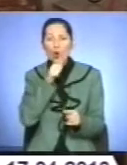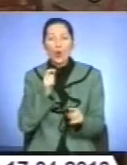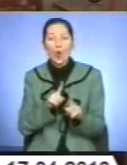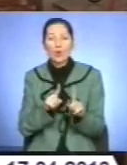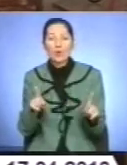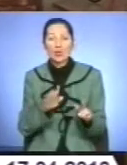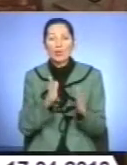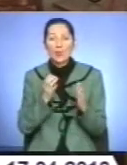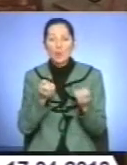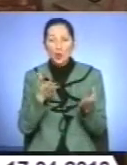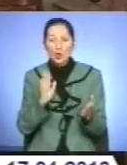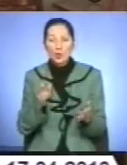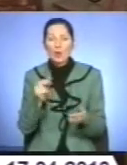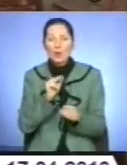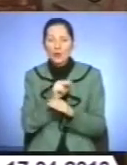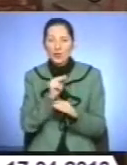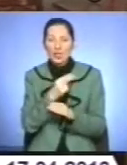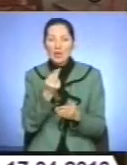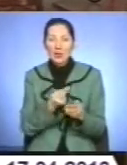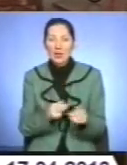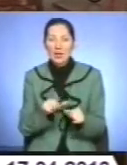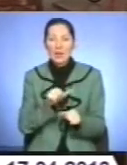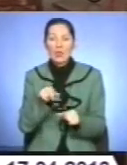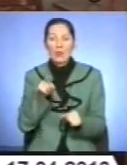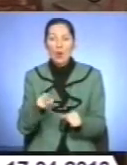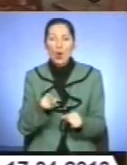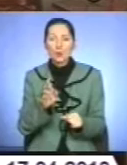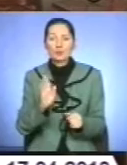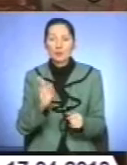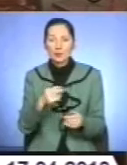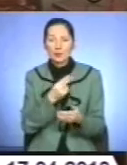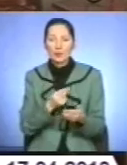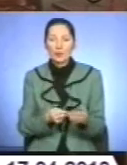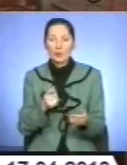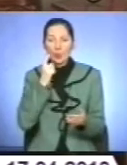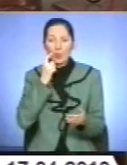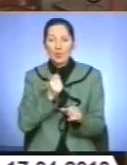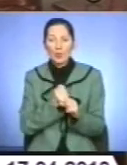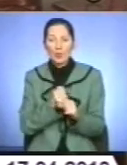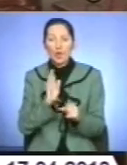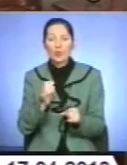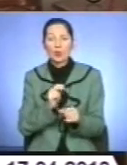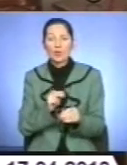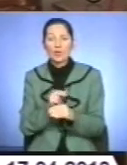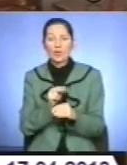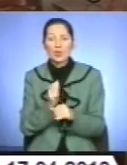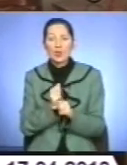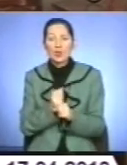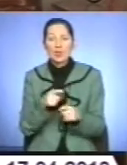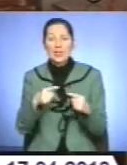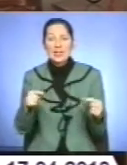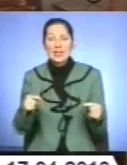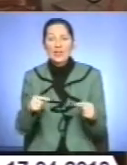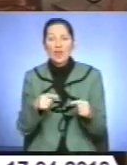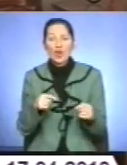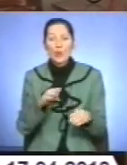що не просто будемо вчити писанки розписувати, а крім того, що вони будуть вчитися писати писанки, вони ще будуть вчитися робити різні вироби ручної роботи